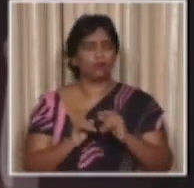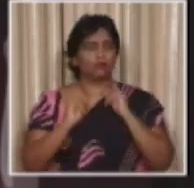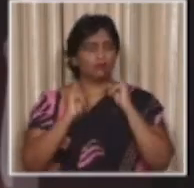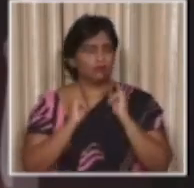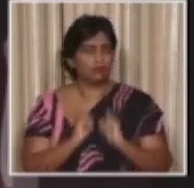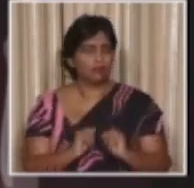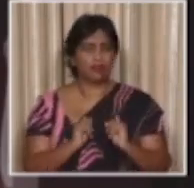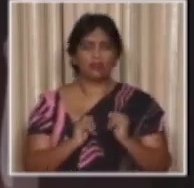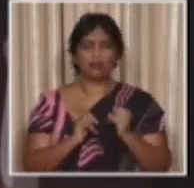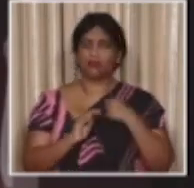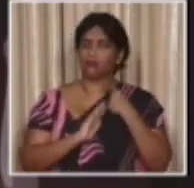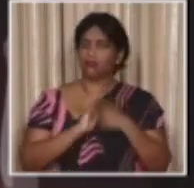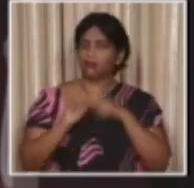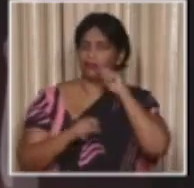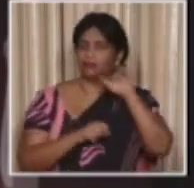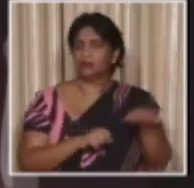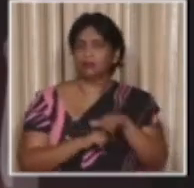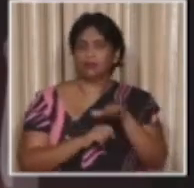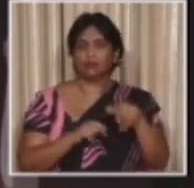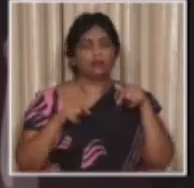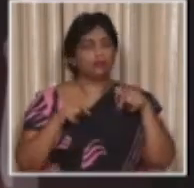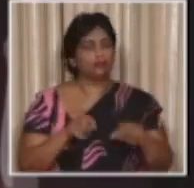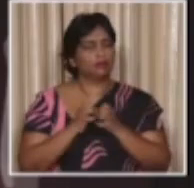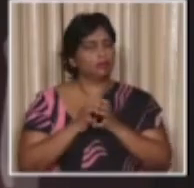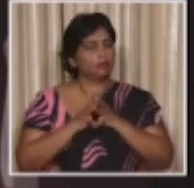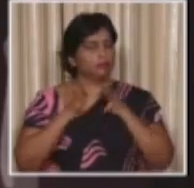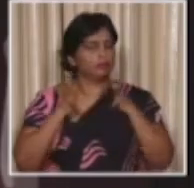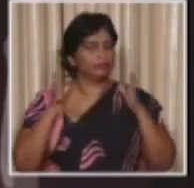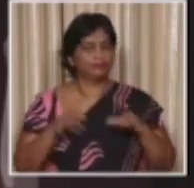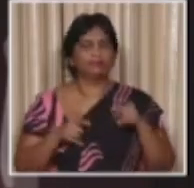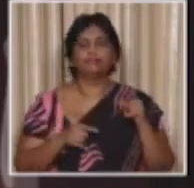අපරාධය මේ රටේ ජන සමාජයේ අද වැහි වැහලා